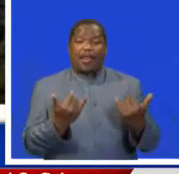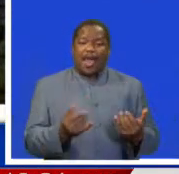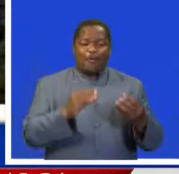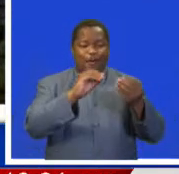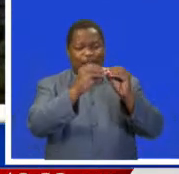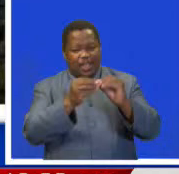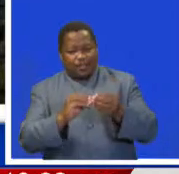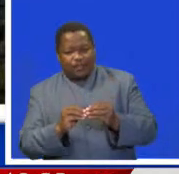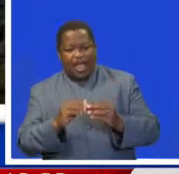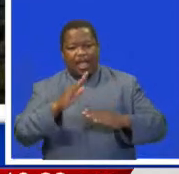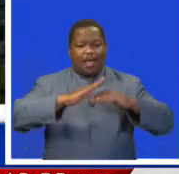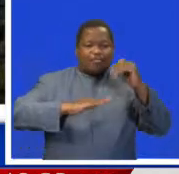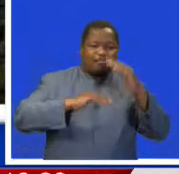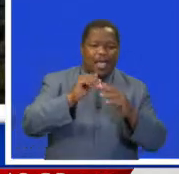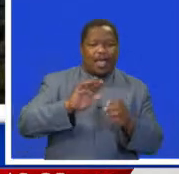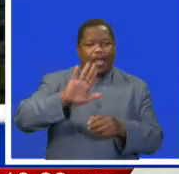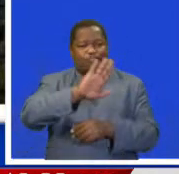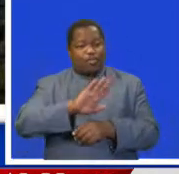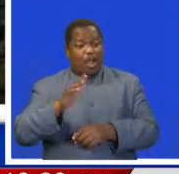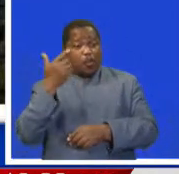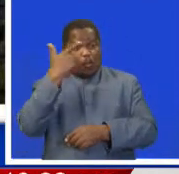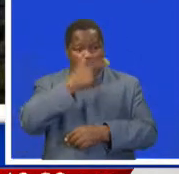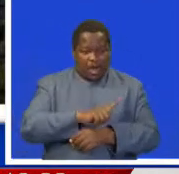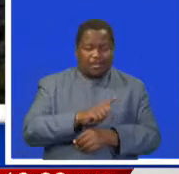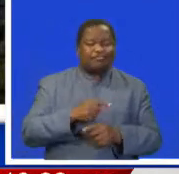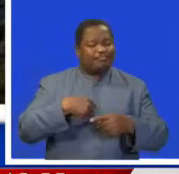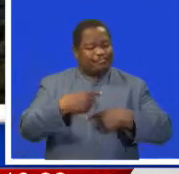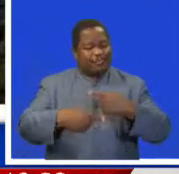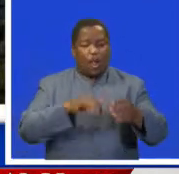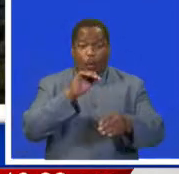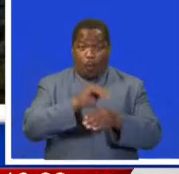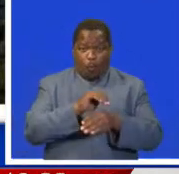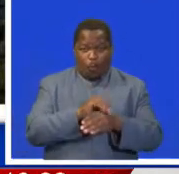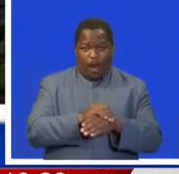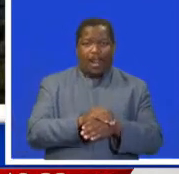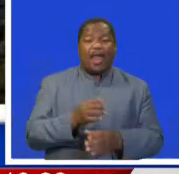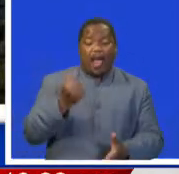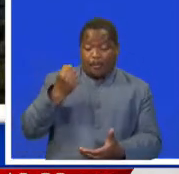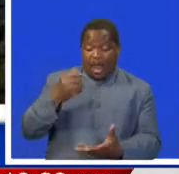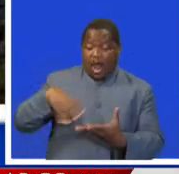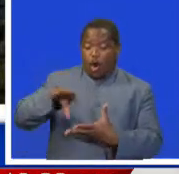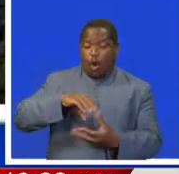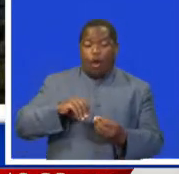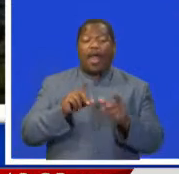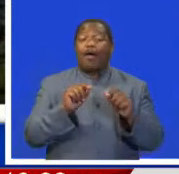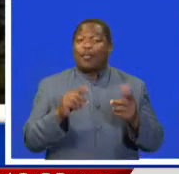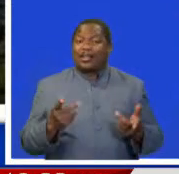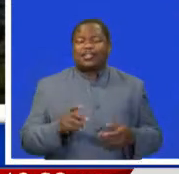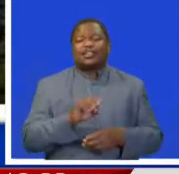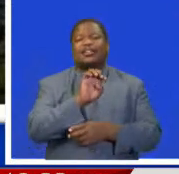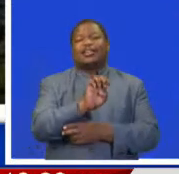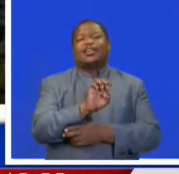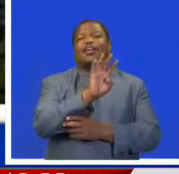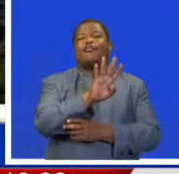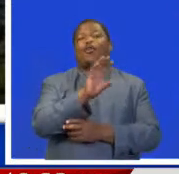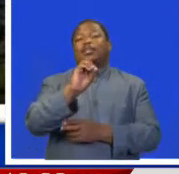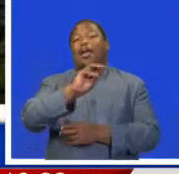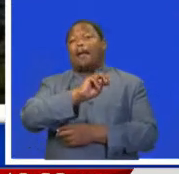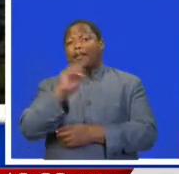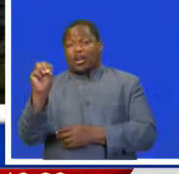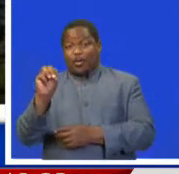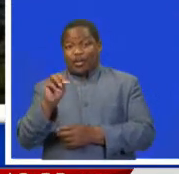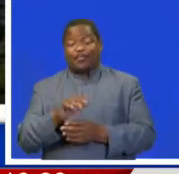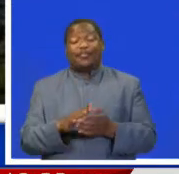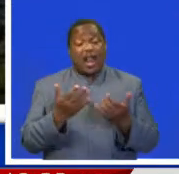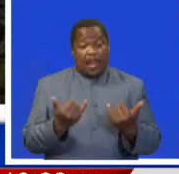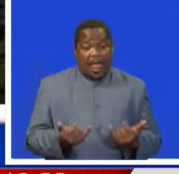imali lengu 40 million emalangeni. Imvuna ithi solo kusachubeka sigaba sekucala sekulungiswa